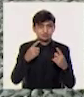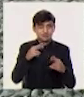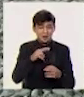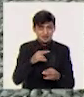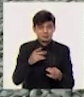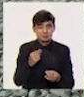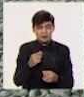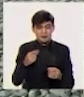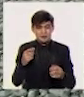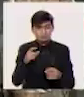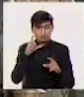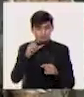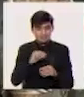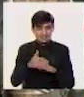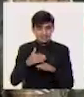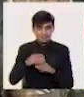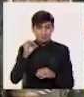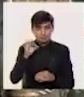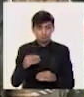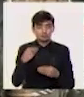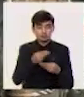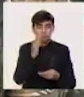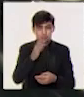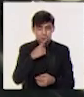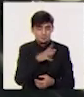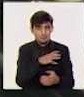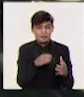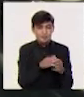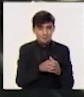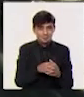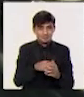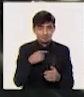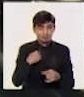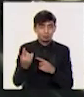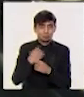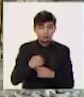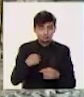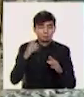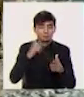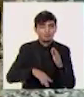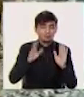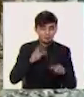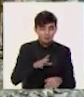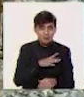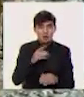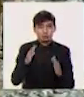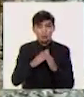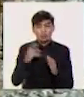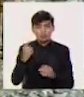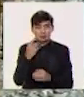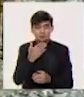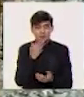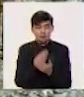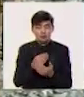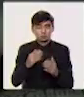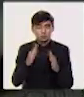үшін жеңілдетілген пайызбен несие береміз деп сендірген жеке компанияның арбауына түсіп қалады. Өйткені үй иесіне баспананы әуелі өзінің